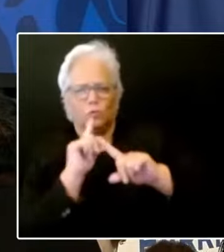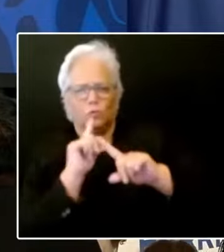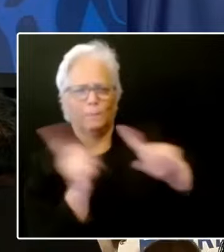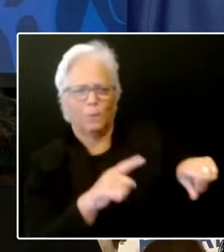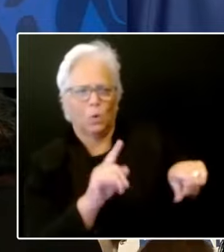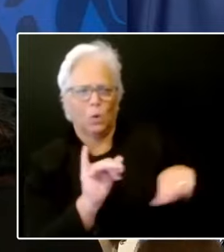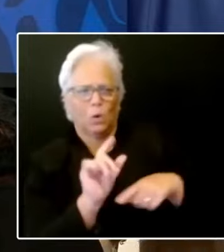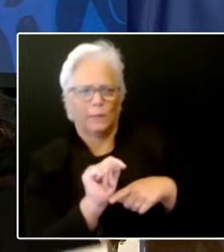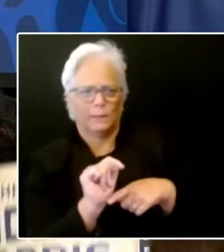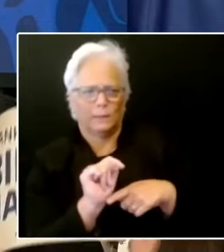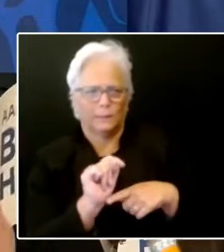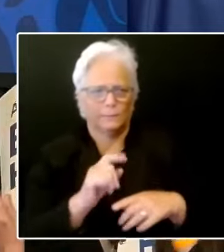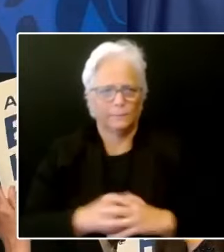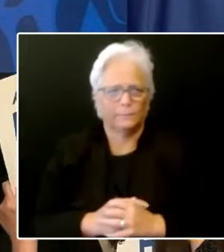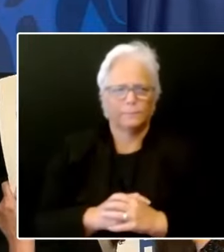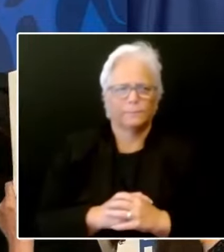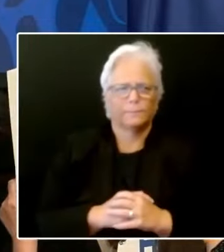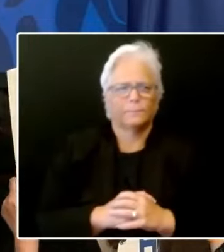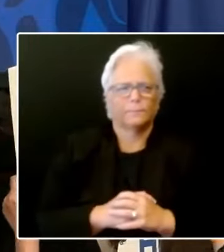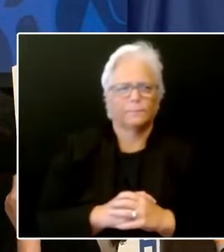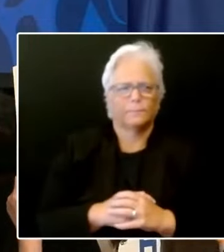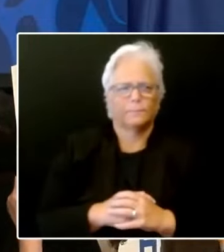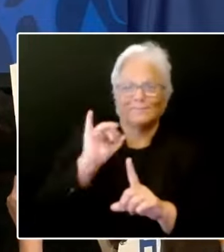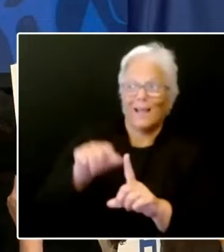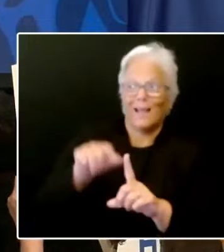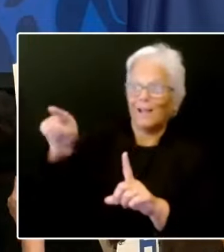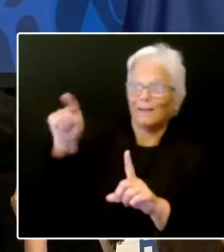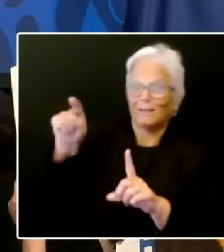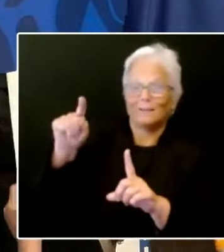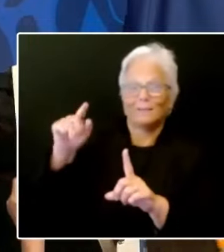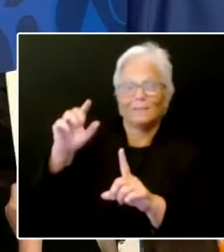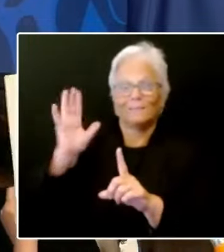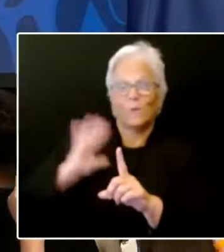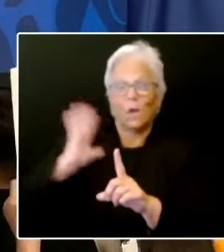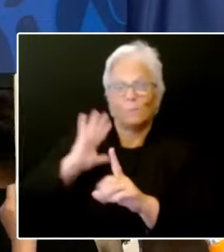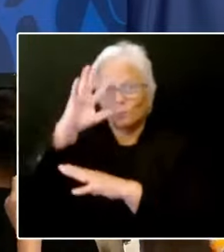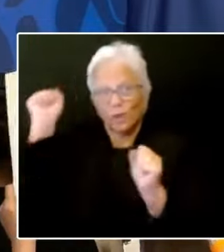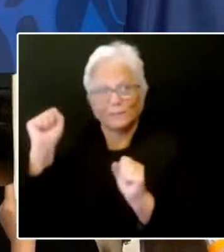և ձեռքում պահել Միացյալ Նահանգների նախագահի կնիքը։